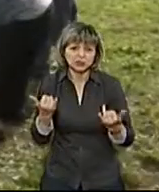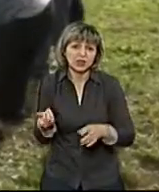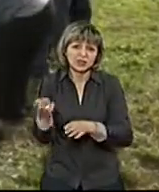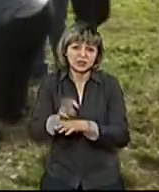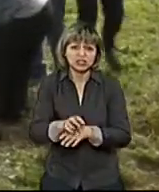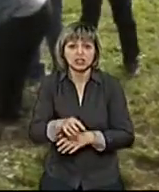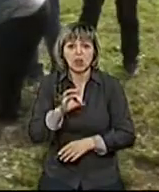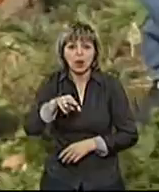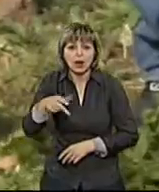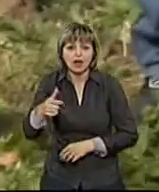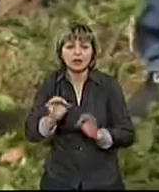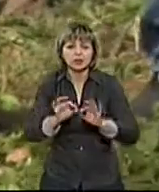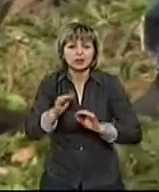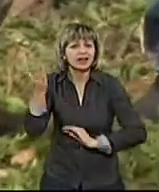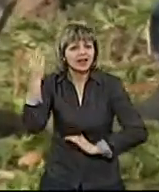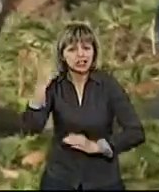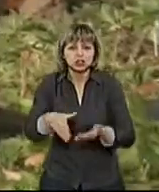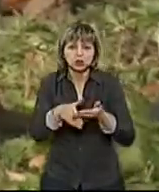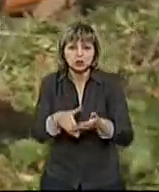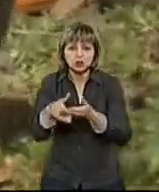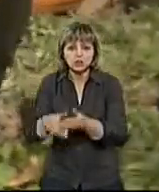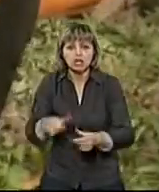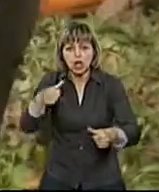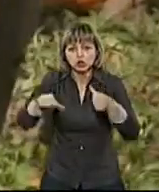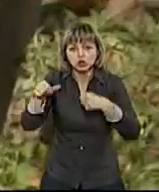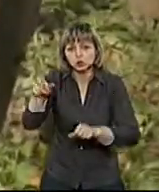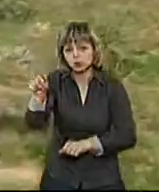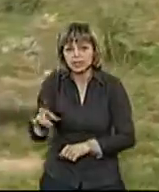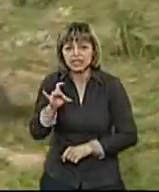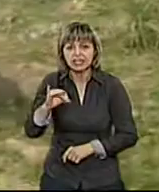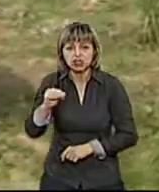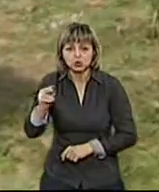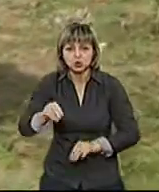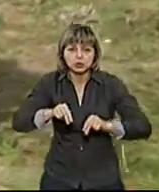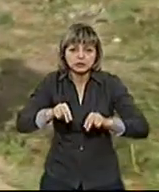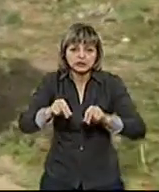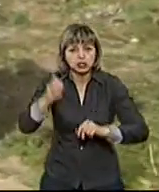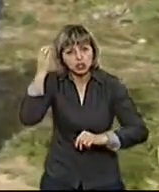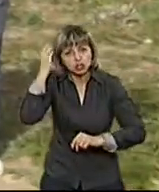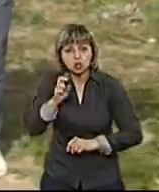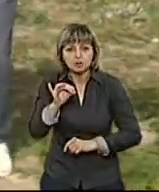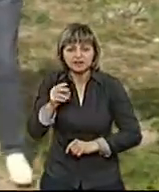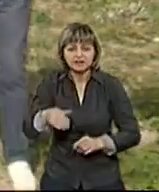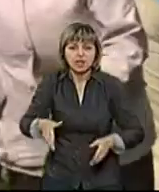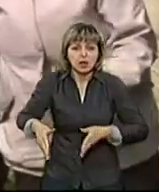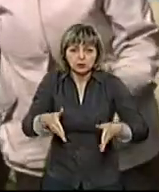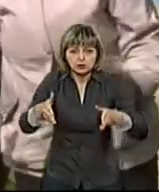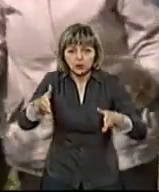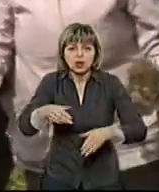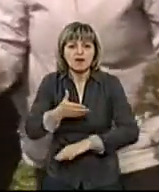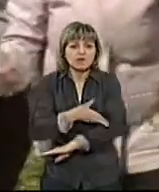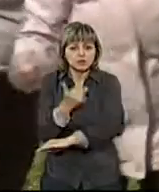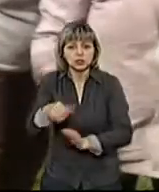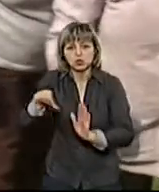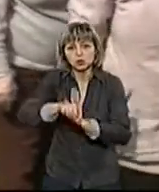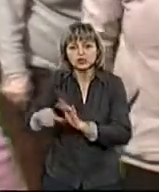Ольга Токарчук розповіла, раніше допомагала скульптору Василю Рижуку сіяти чорнобривці обабіч доріг Волині. Сьогодні долучилася